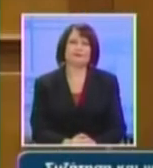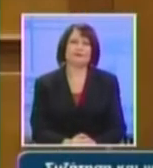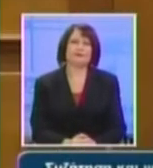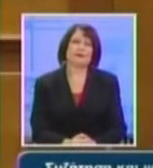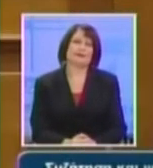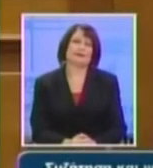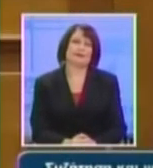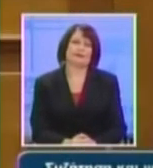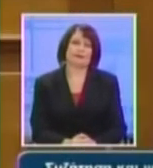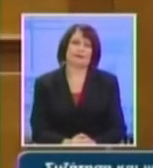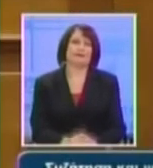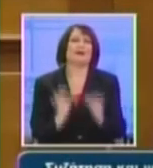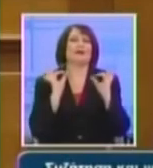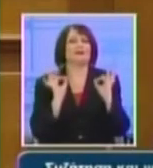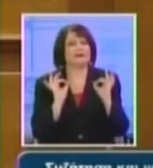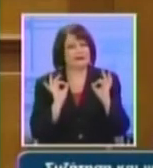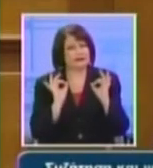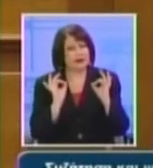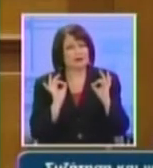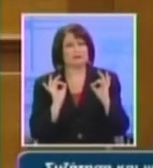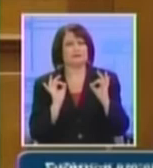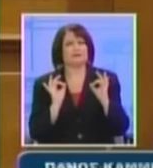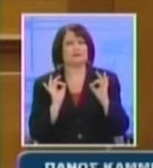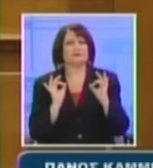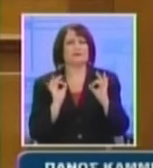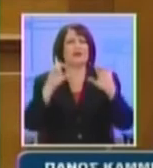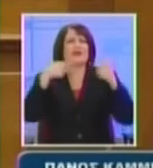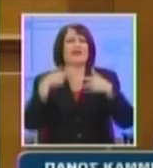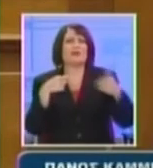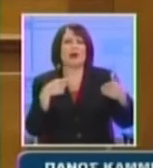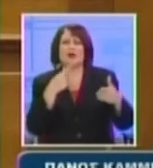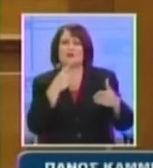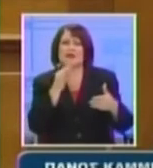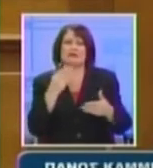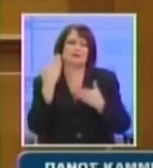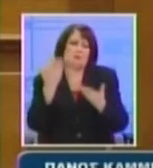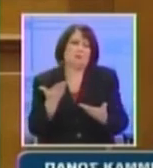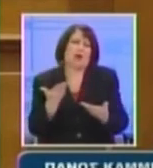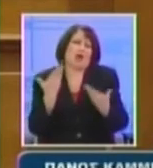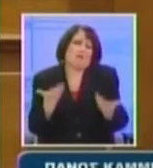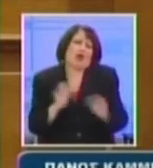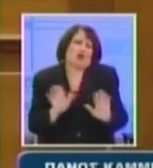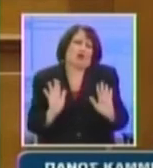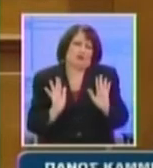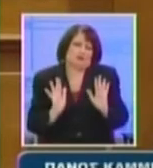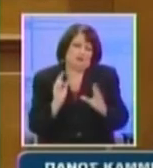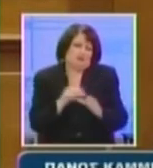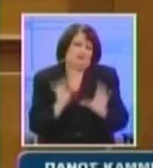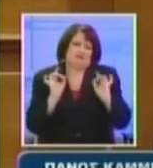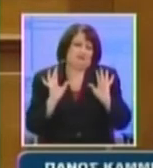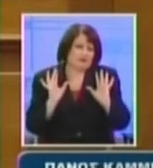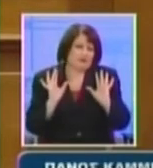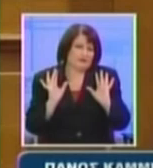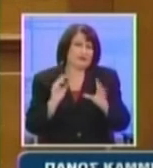οποία βεβαίως πήρε το κόμμα της Δημάρ, ουσιαστικά με τη θέση παρών,